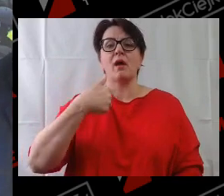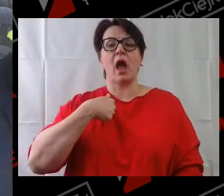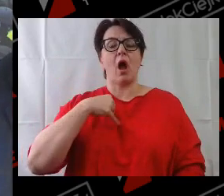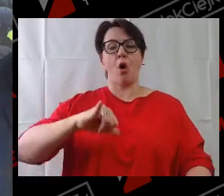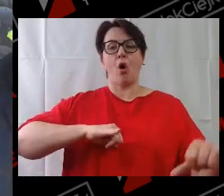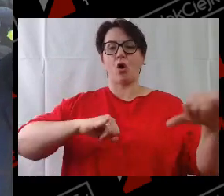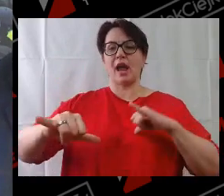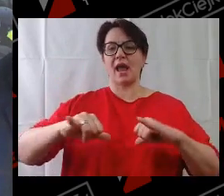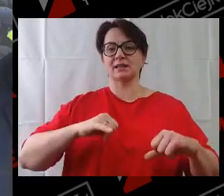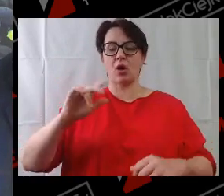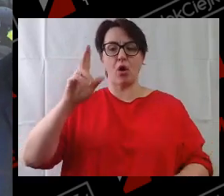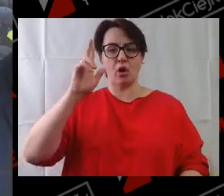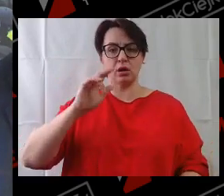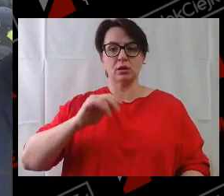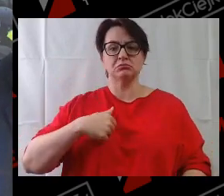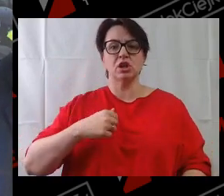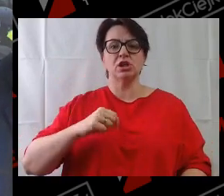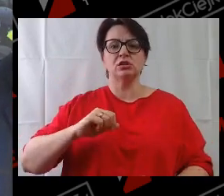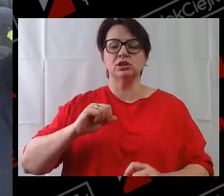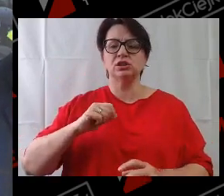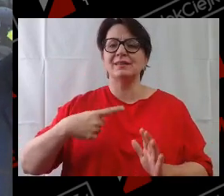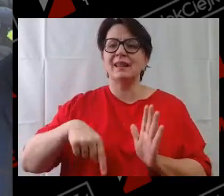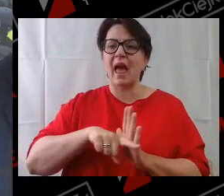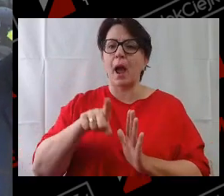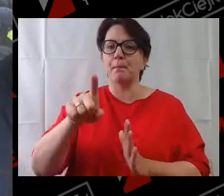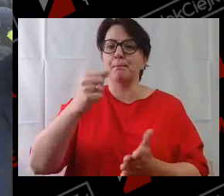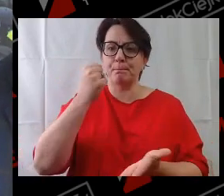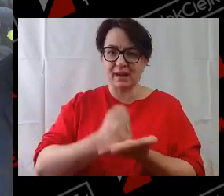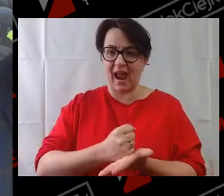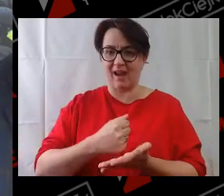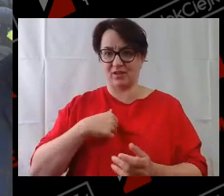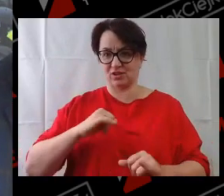przypadku możliwości żeby motywować Włoszech